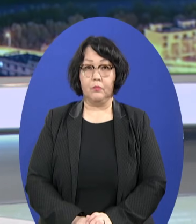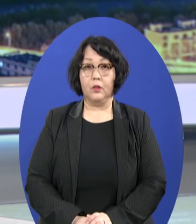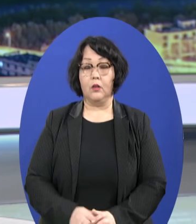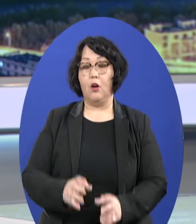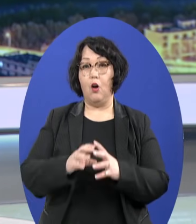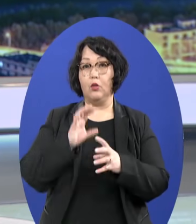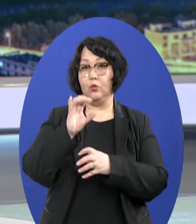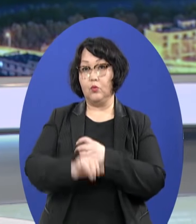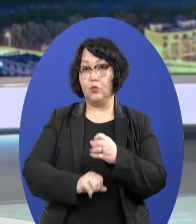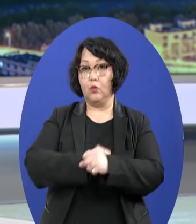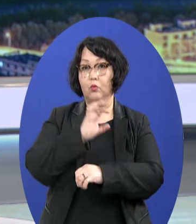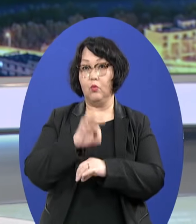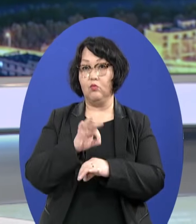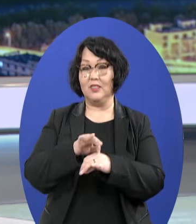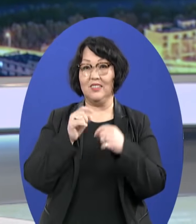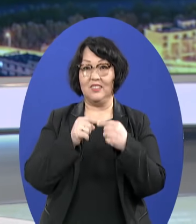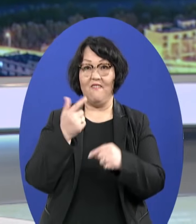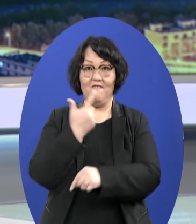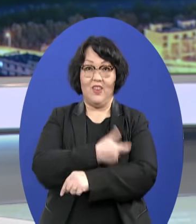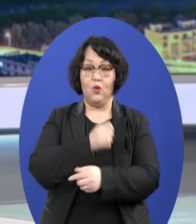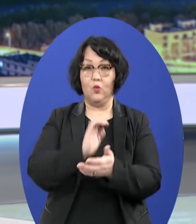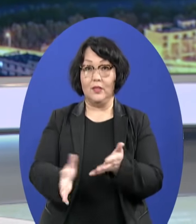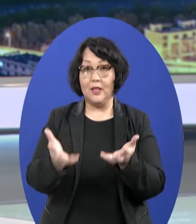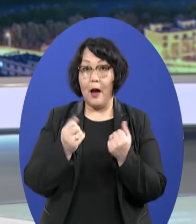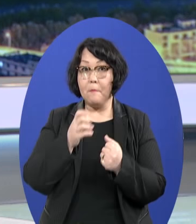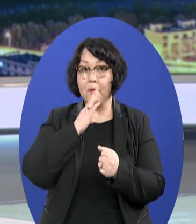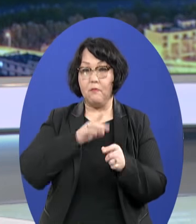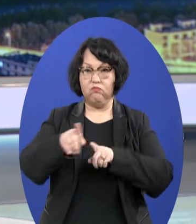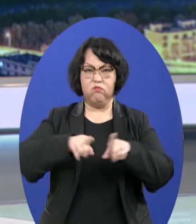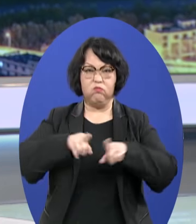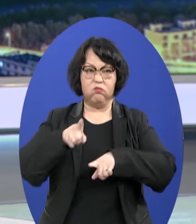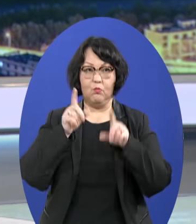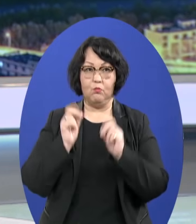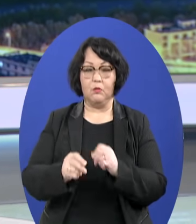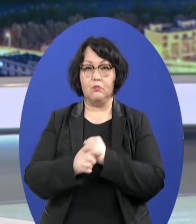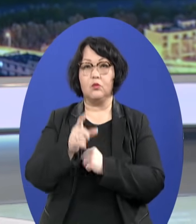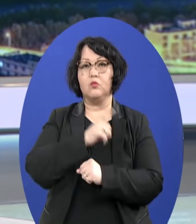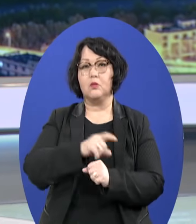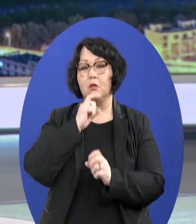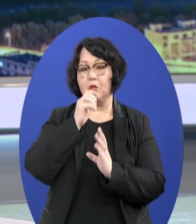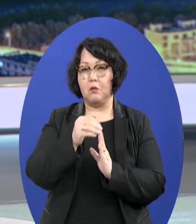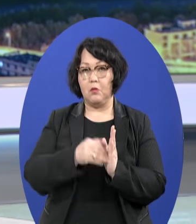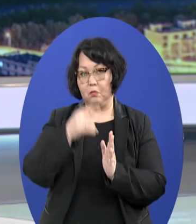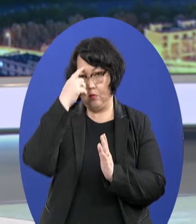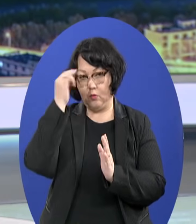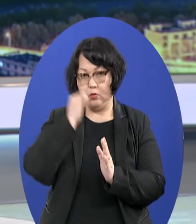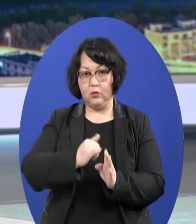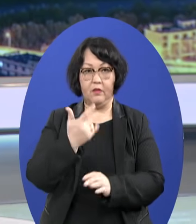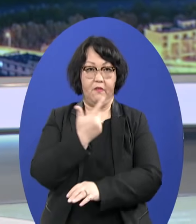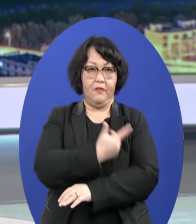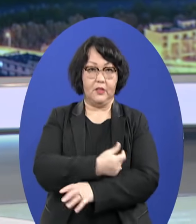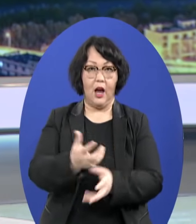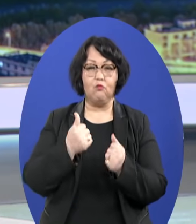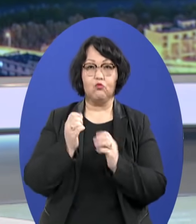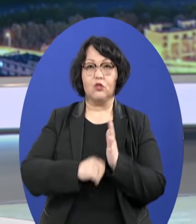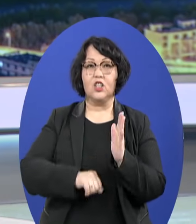Дэлхийн улс орнуудад цар тахлын эсрэг вакцин жуулт худалдан авах уралдаан болж байна гэж мэрэгжилтнүүд тайлбарлаж байна. Манай улсын тухайд дарлаачлалтад хамрагдах ёстой